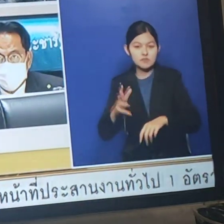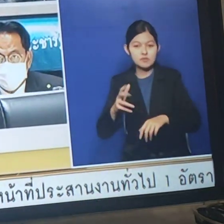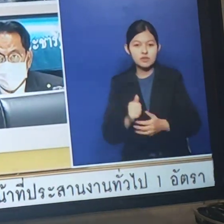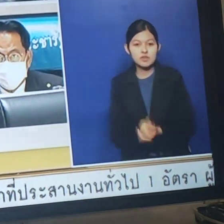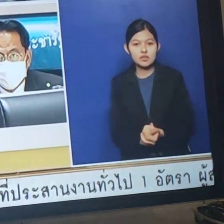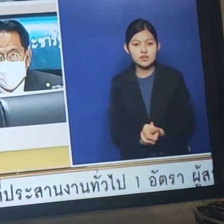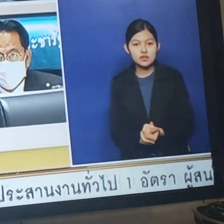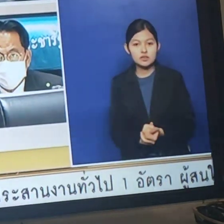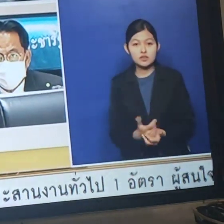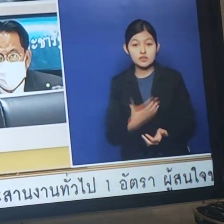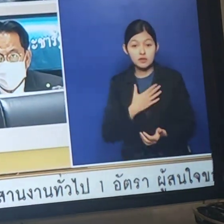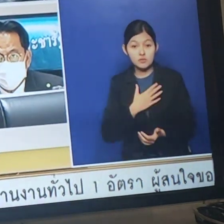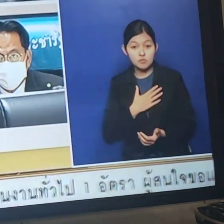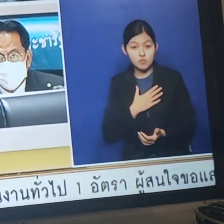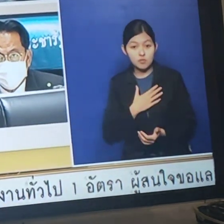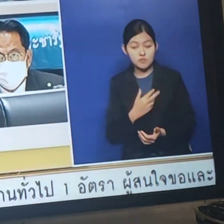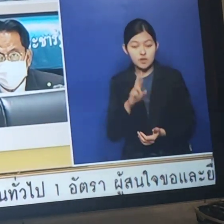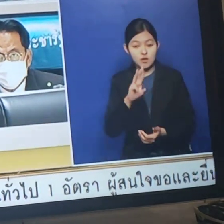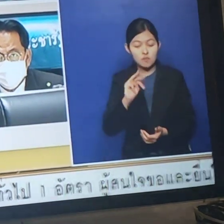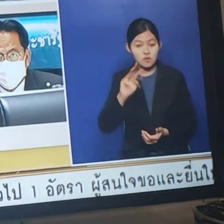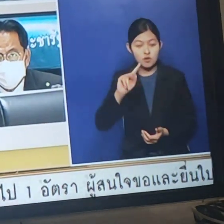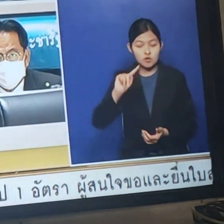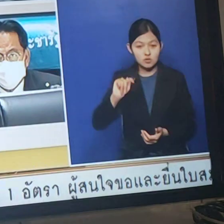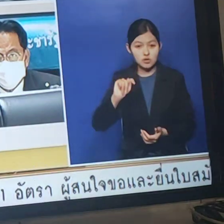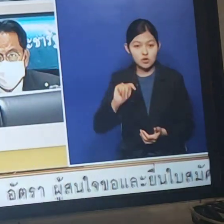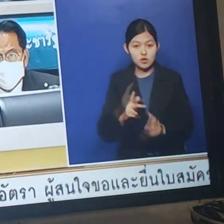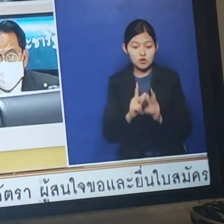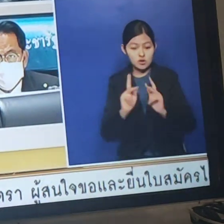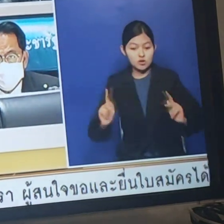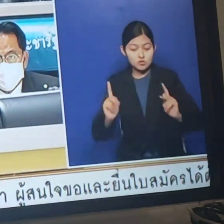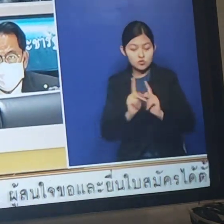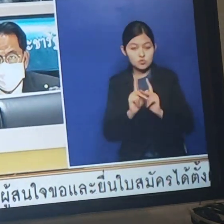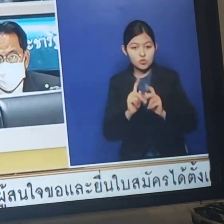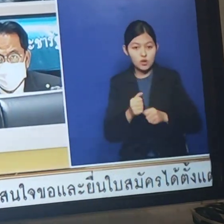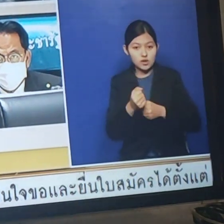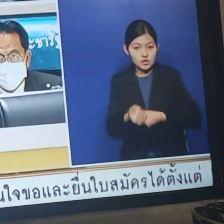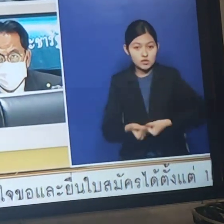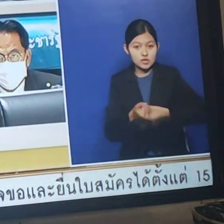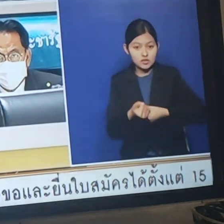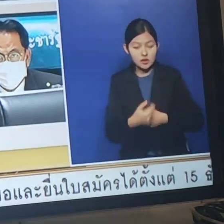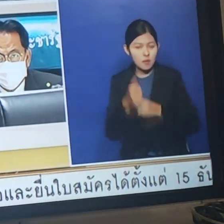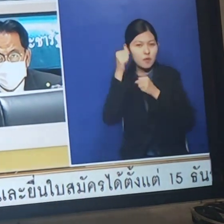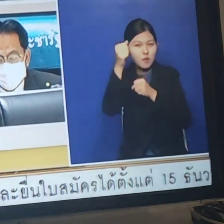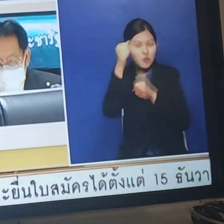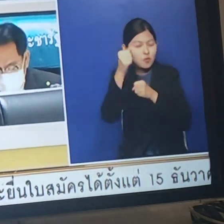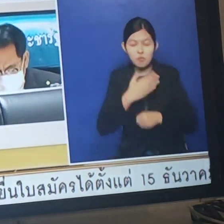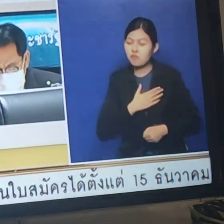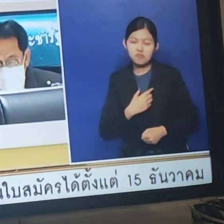ไม่พามาหาท่านรัฐมนตรีว่าการกระทรวงสาธารณสุขหรือว่ามาร้องประท้วงอะไรอยู่ผมไม่ชอบ